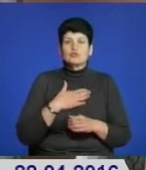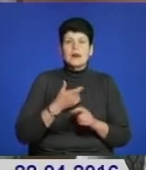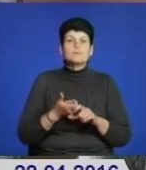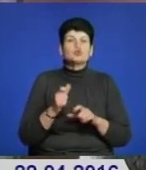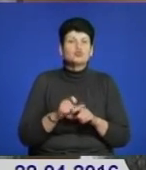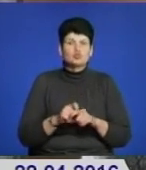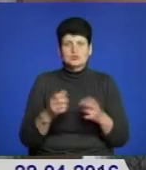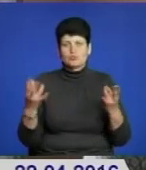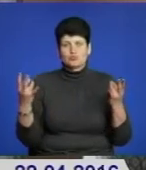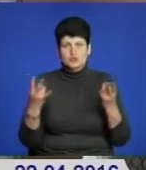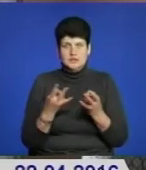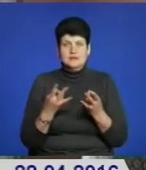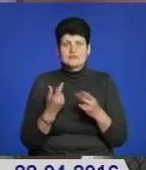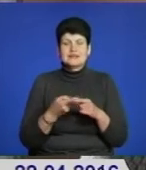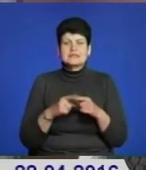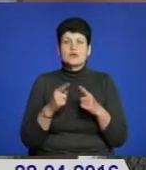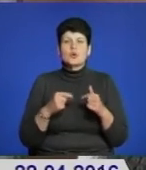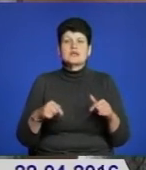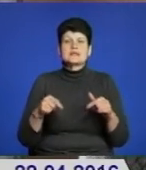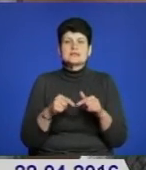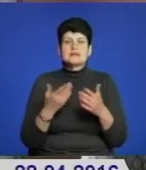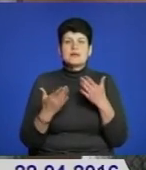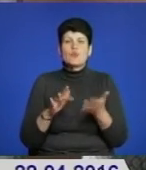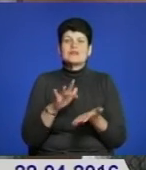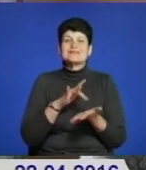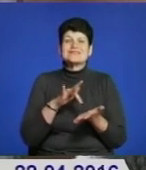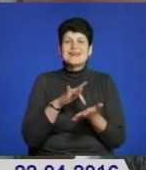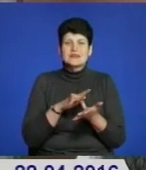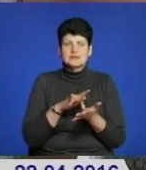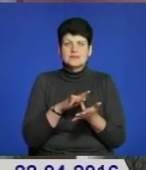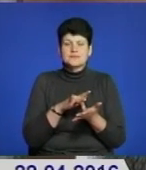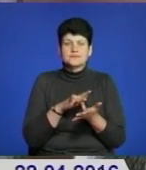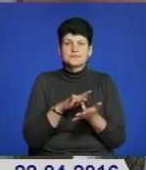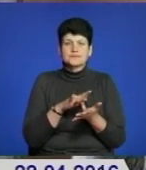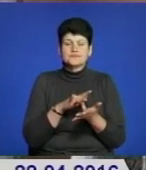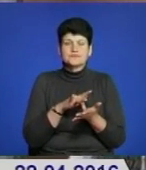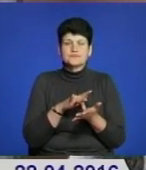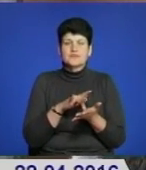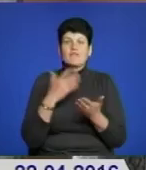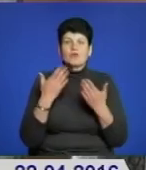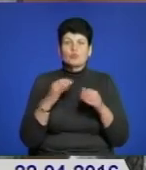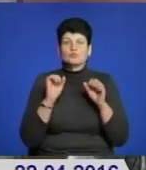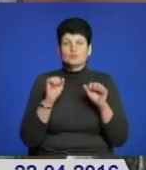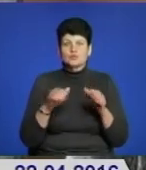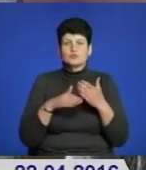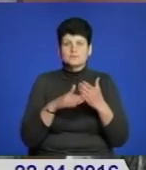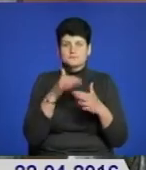потрібна така організація або центр, в якому зможемо допомогти багатьом.